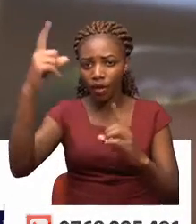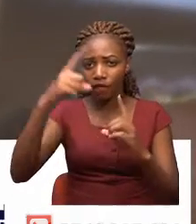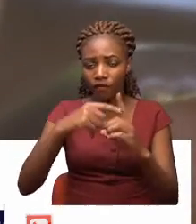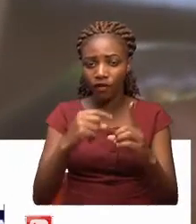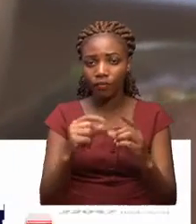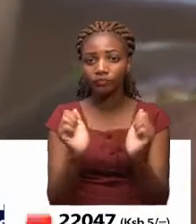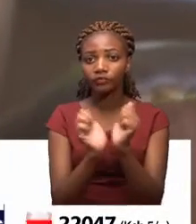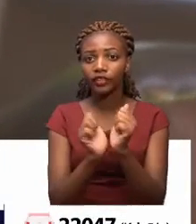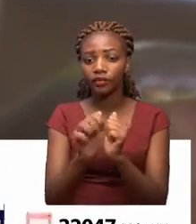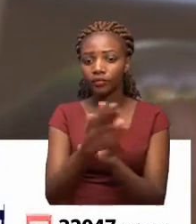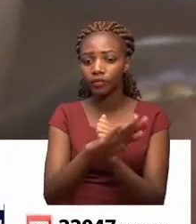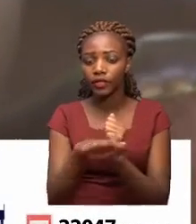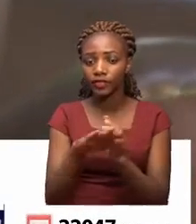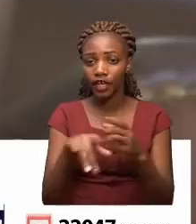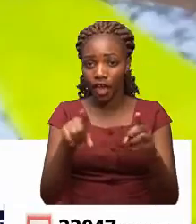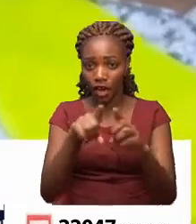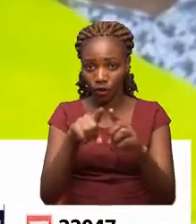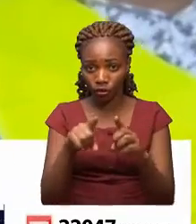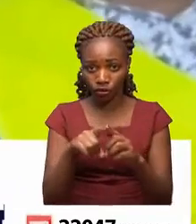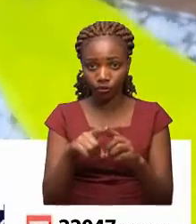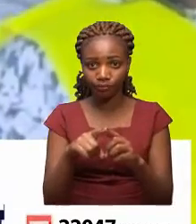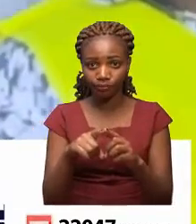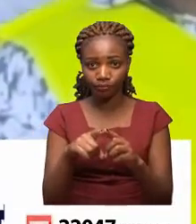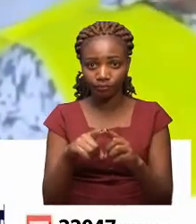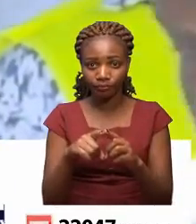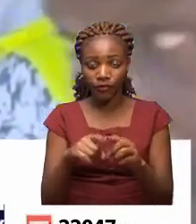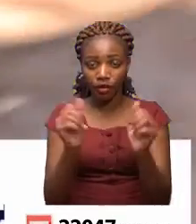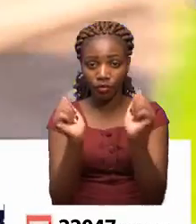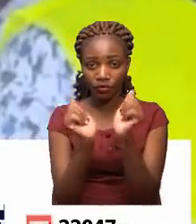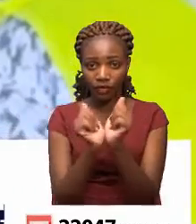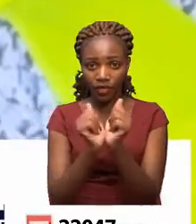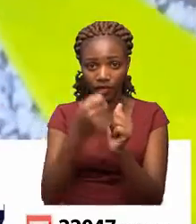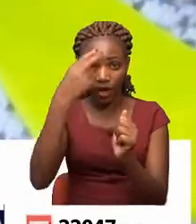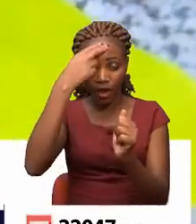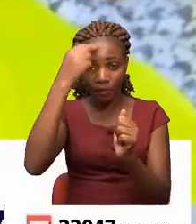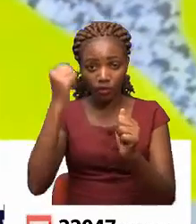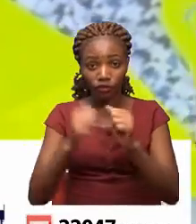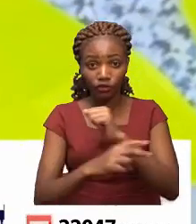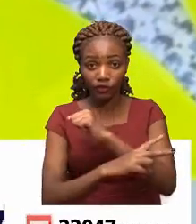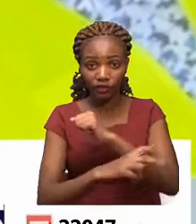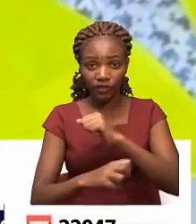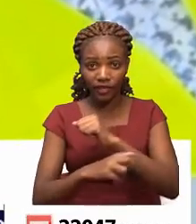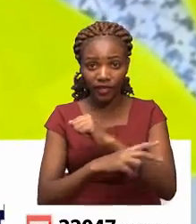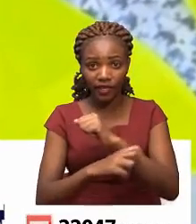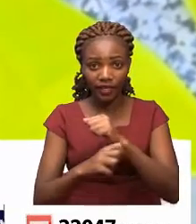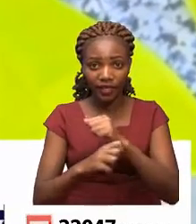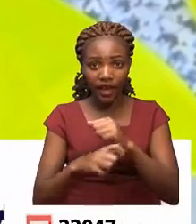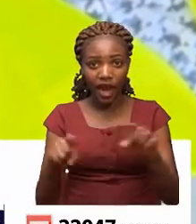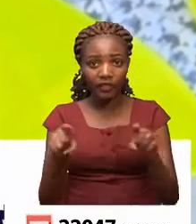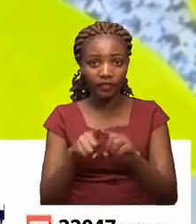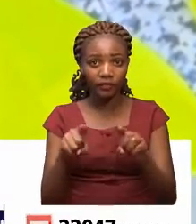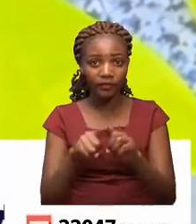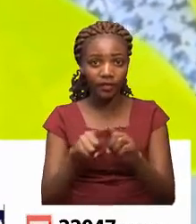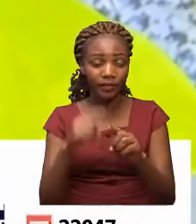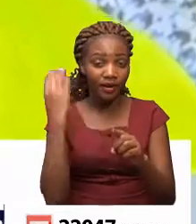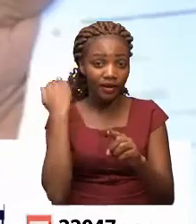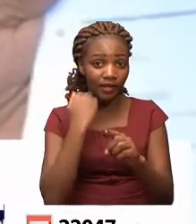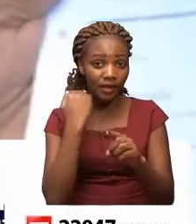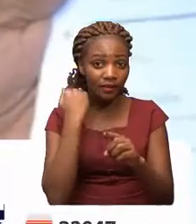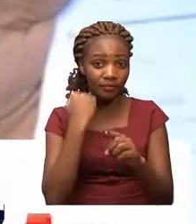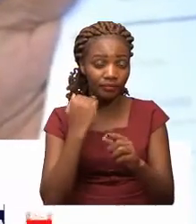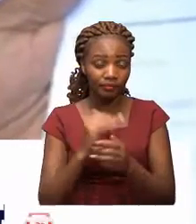ili inada kuwa alu amwa kwa makosa ya kulai kuiba na kut nyaka